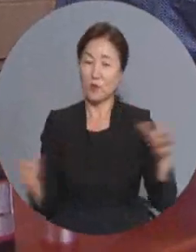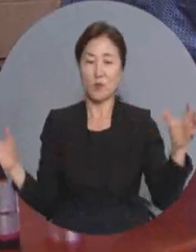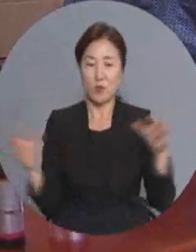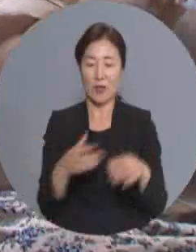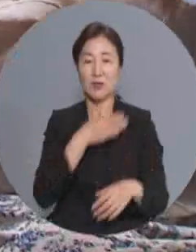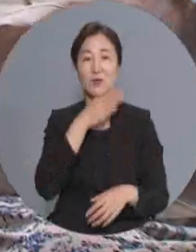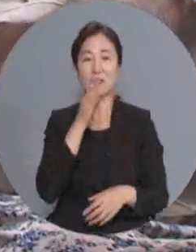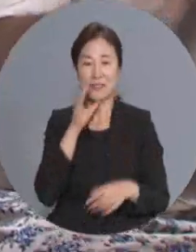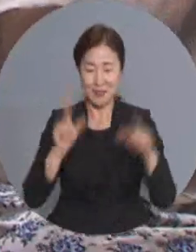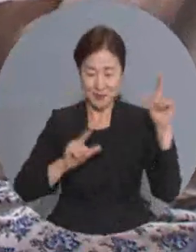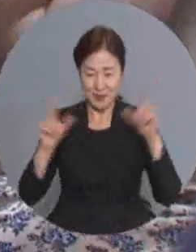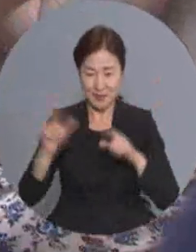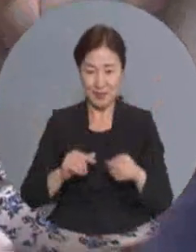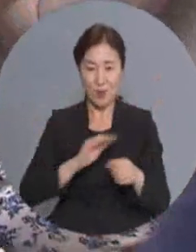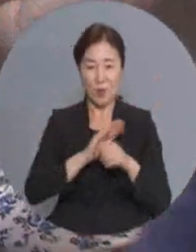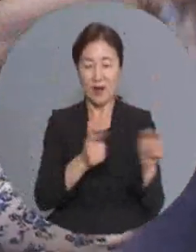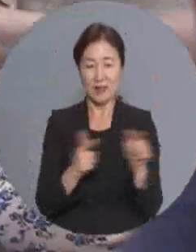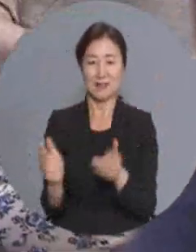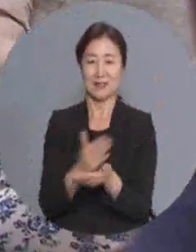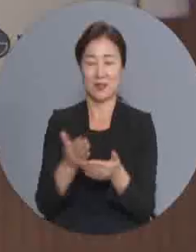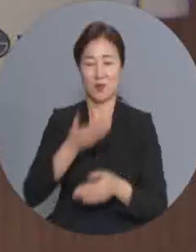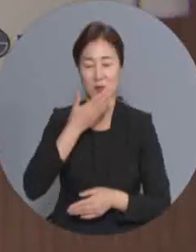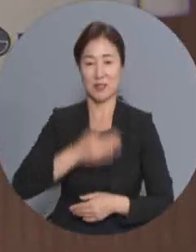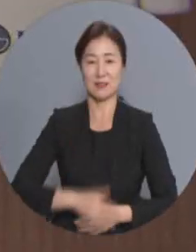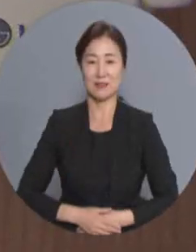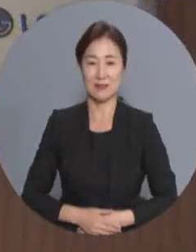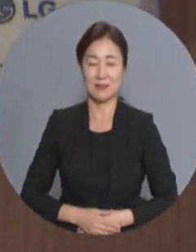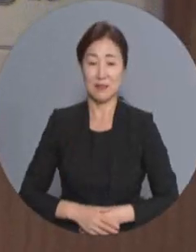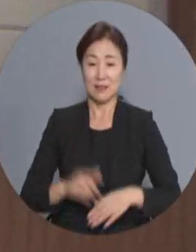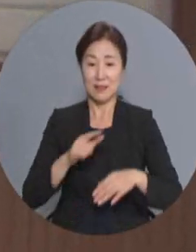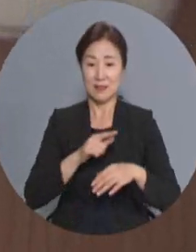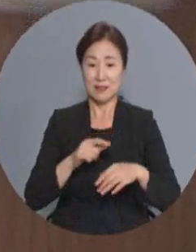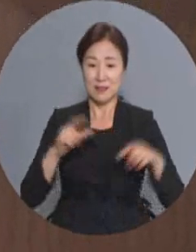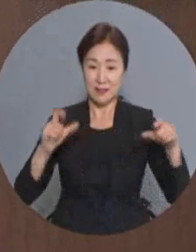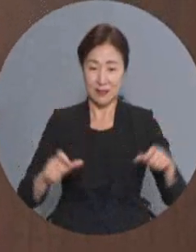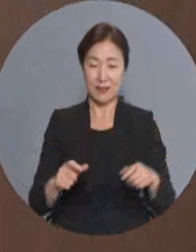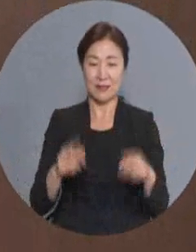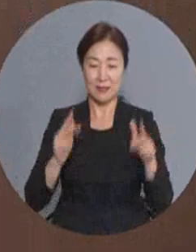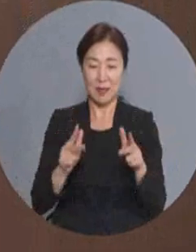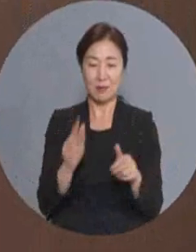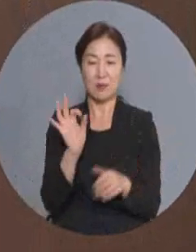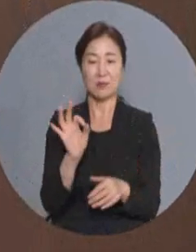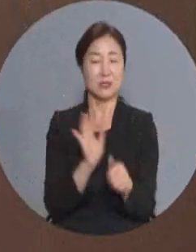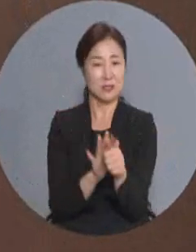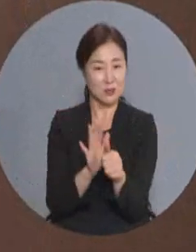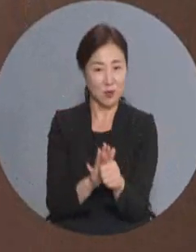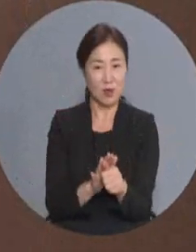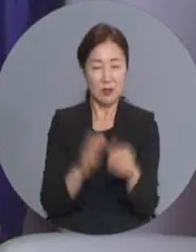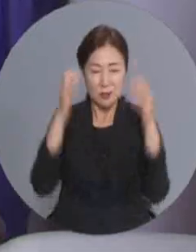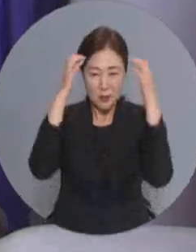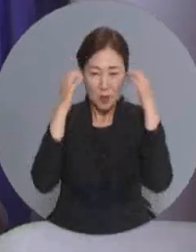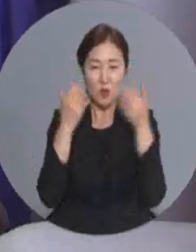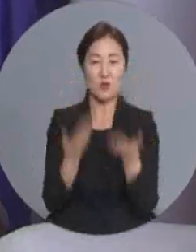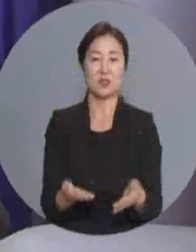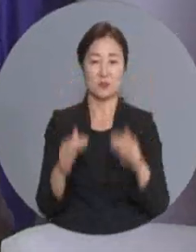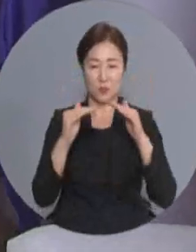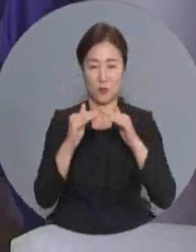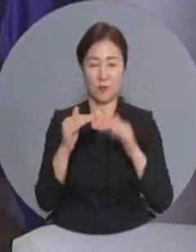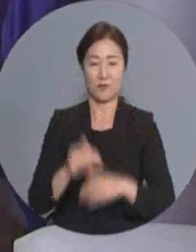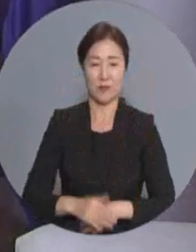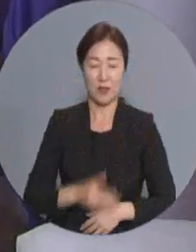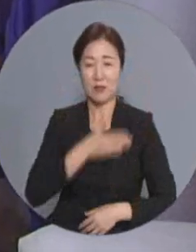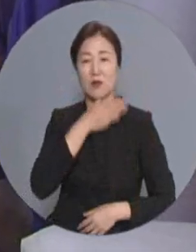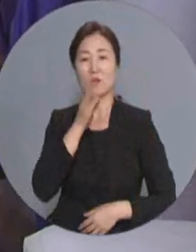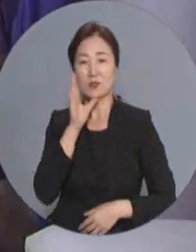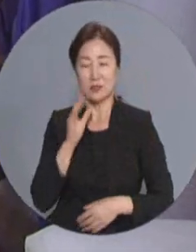어르신들이 과일을 나눠먹습니다 지자체가 냉방비를 지원하는 무더위 쉼터입니다 어르신들의